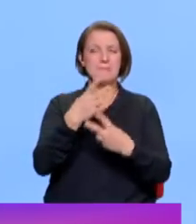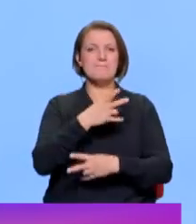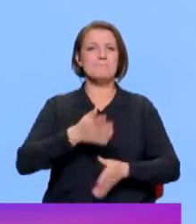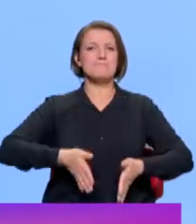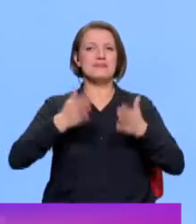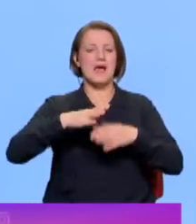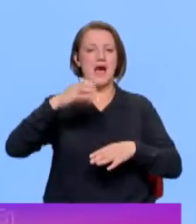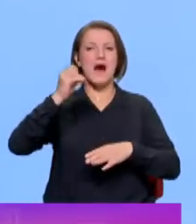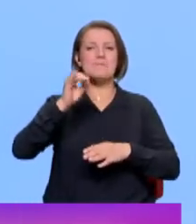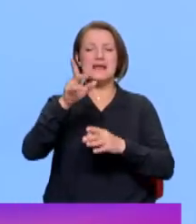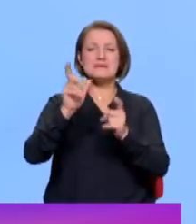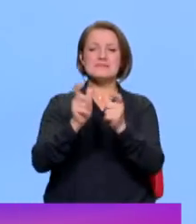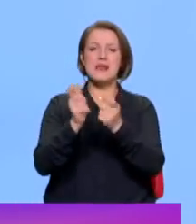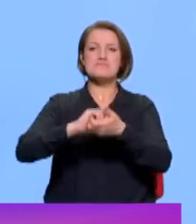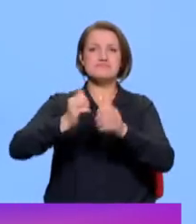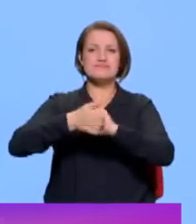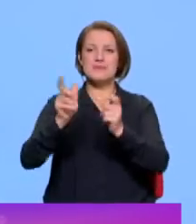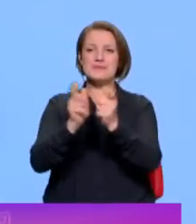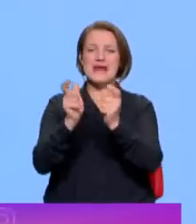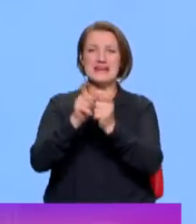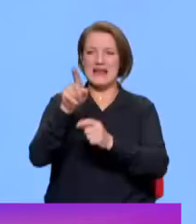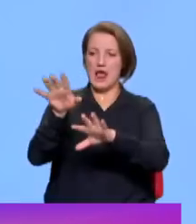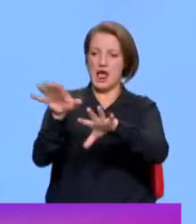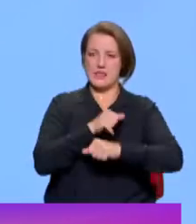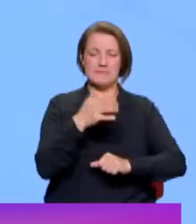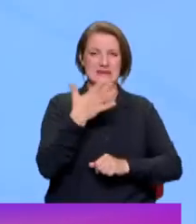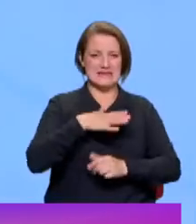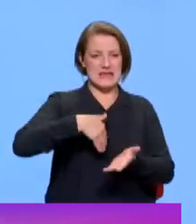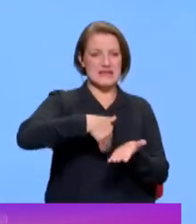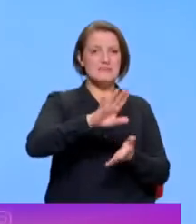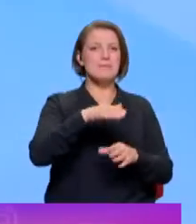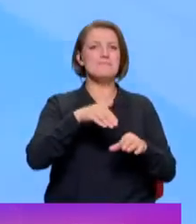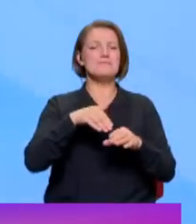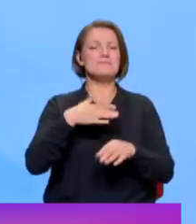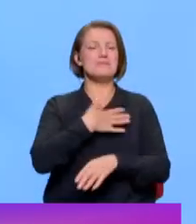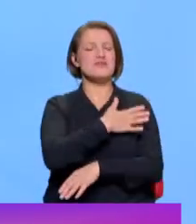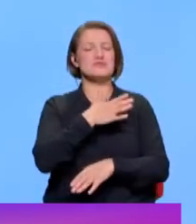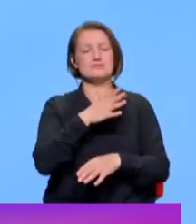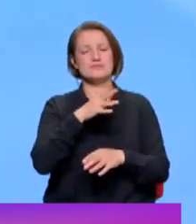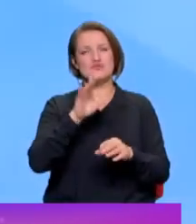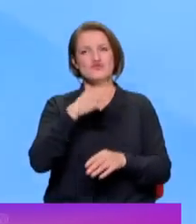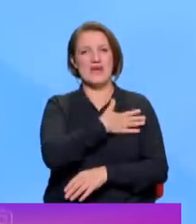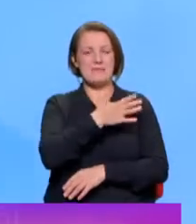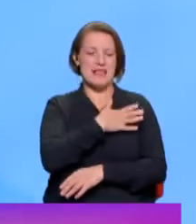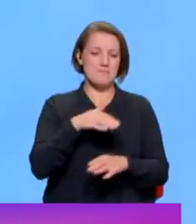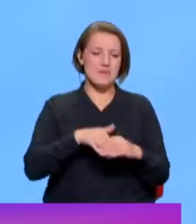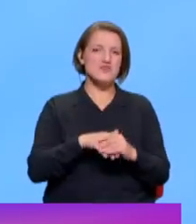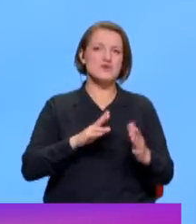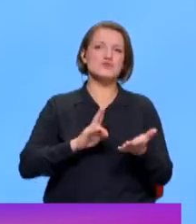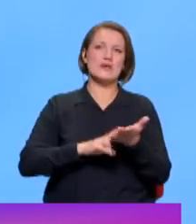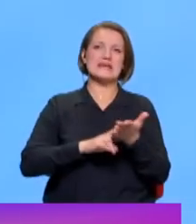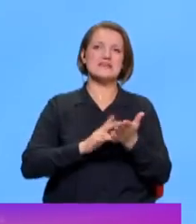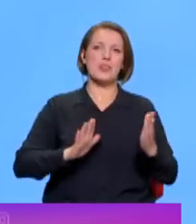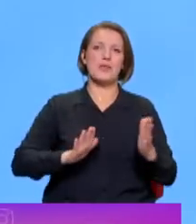derneklerden alınmasını içeren önergenin reddedilmesine CHP'li meclis üyesi Filiz Öztürk Çelik tepki gösterdi